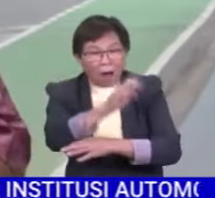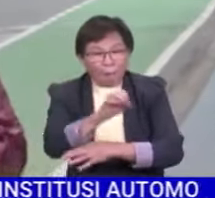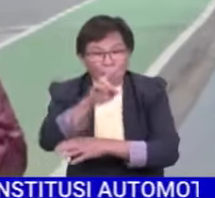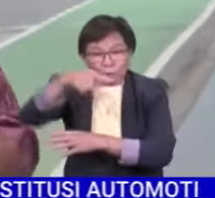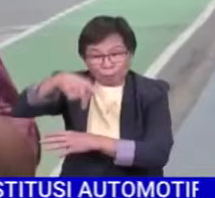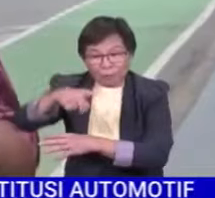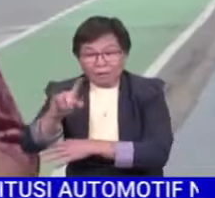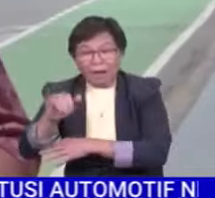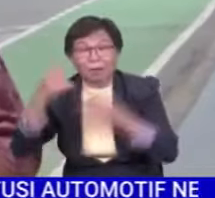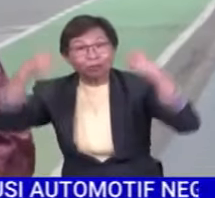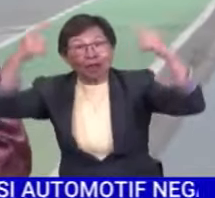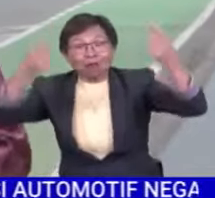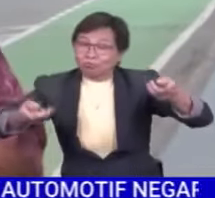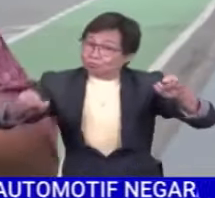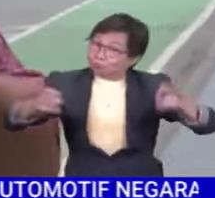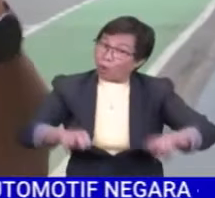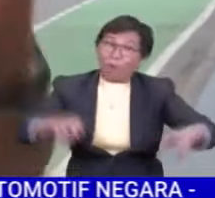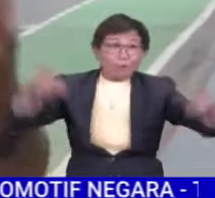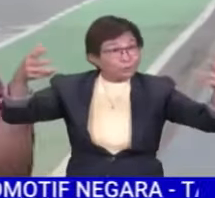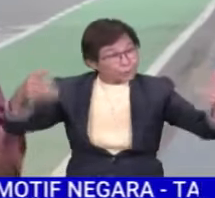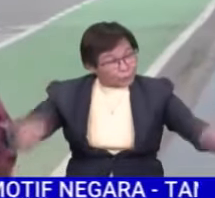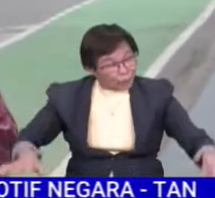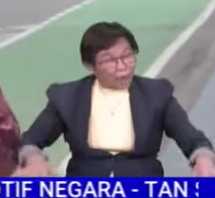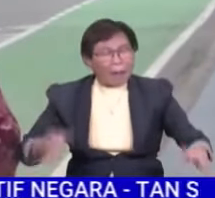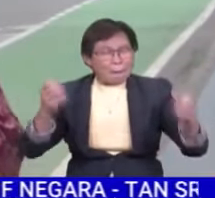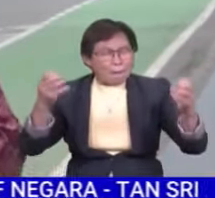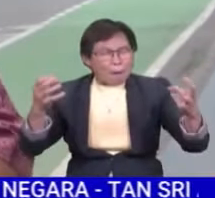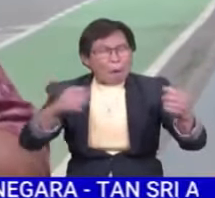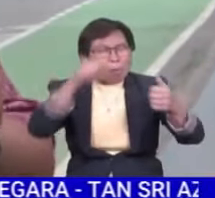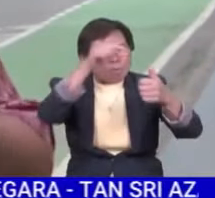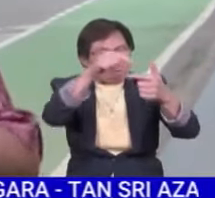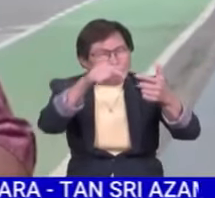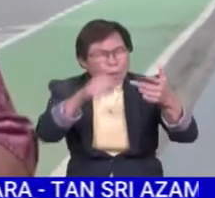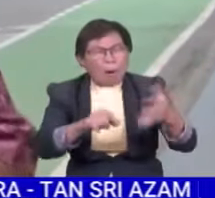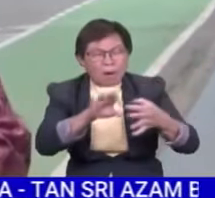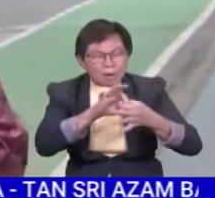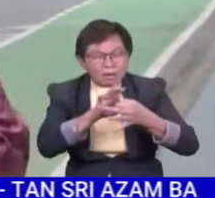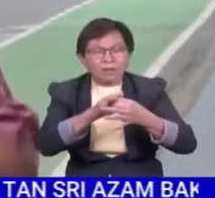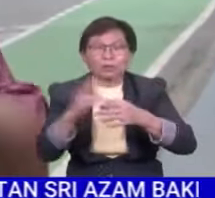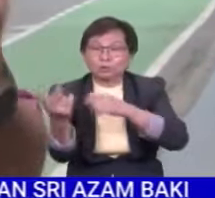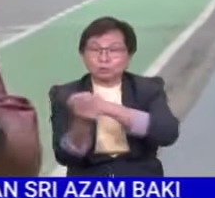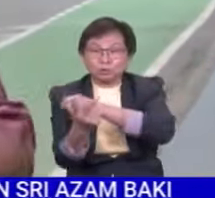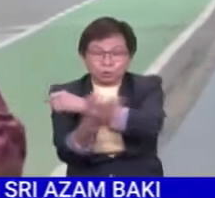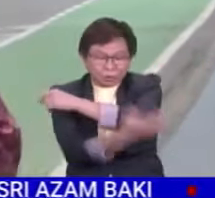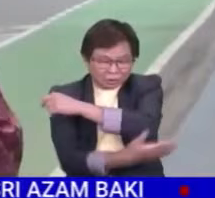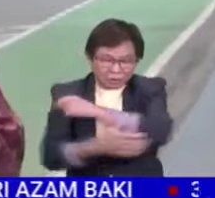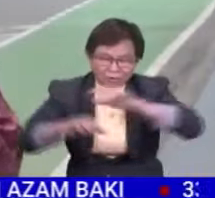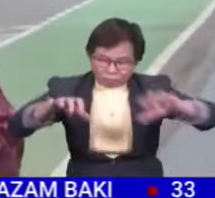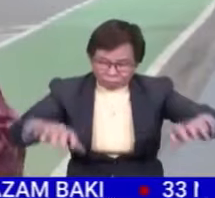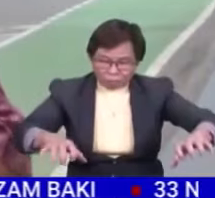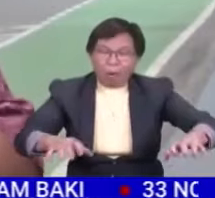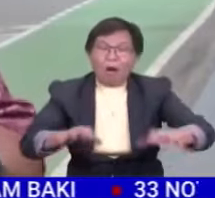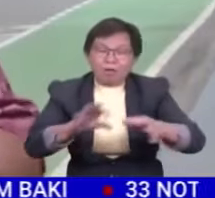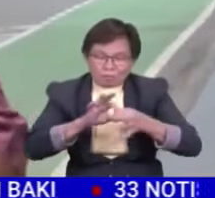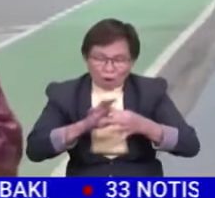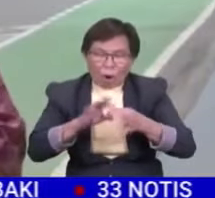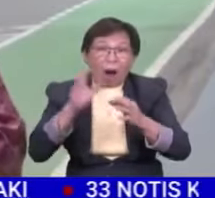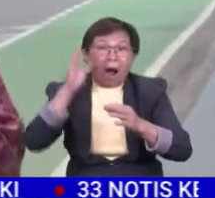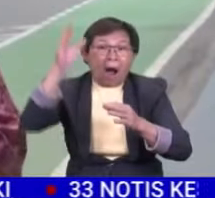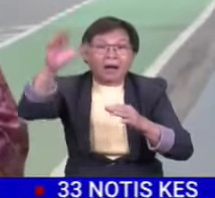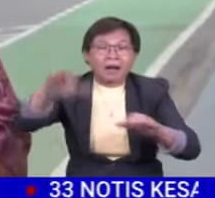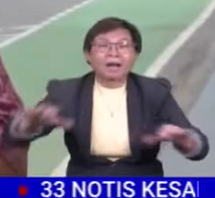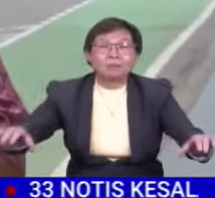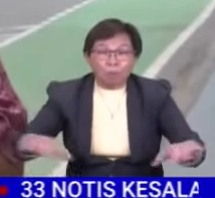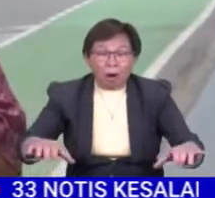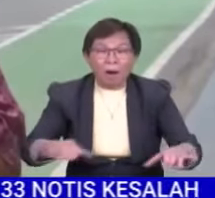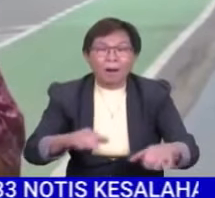MOU-PDI ini berjaya dilaksanakan, lebih banyak kerjasama di antara kedua-dua negara ini bakal terjalin dalam pelbagai